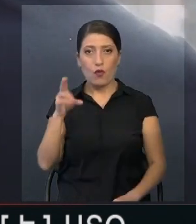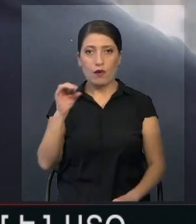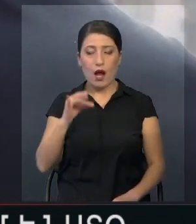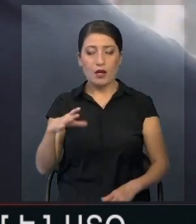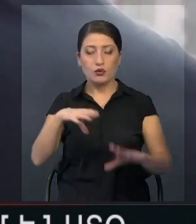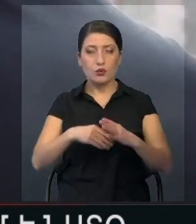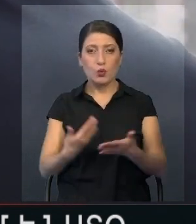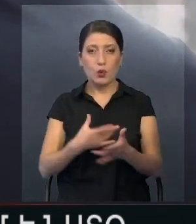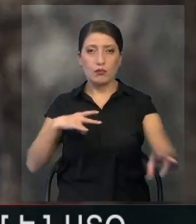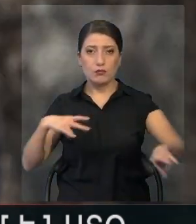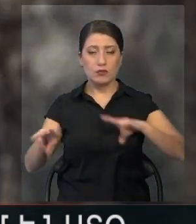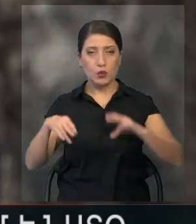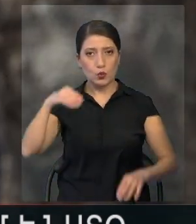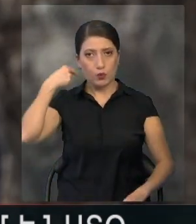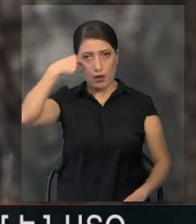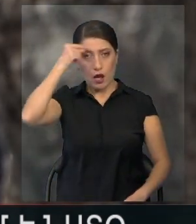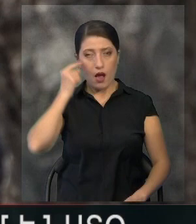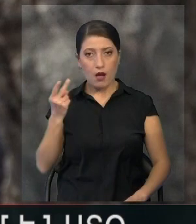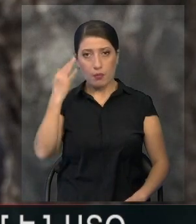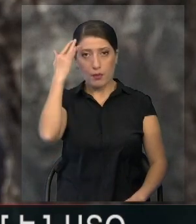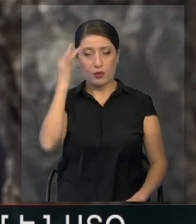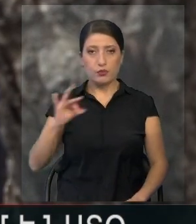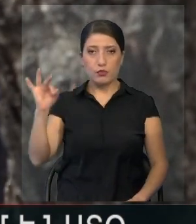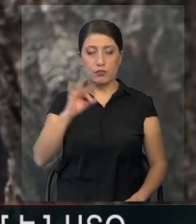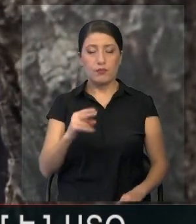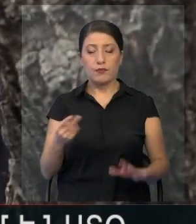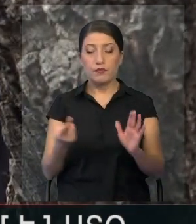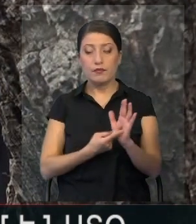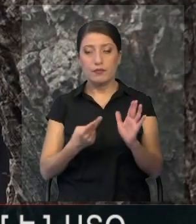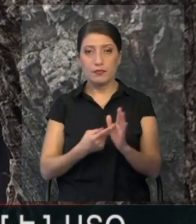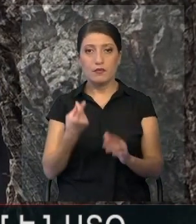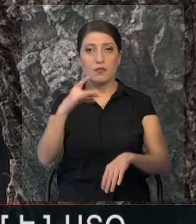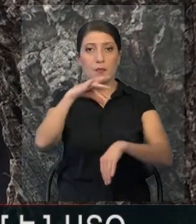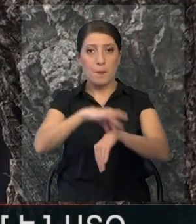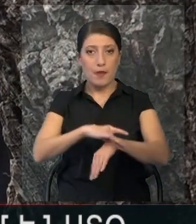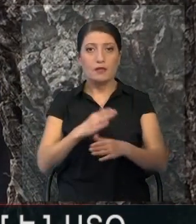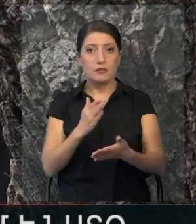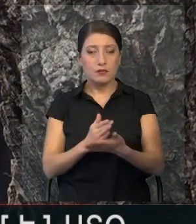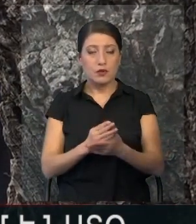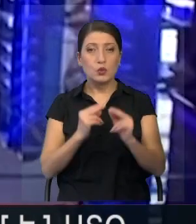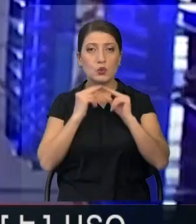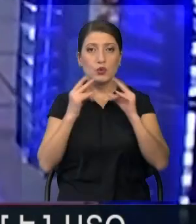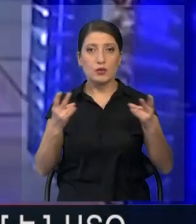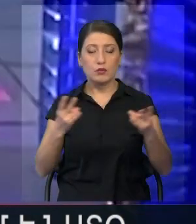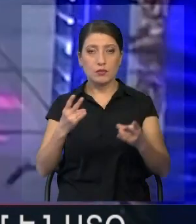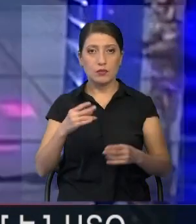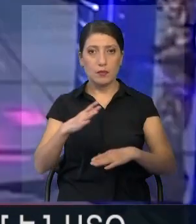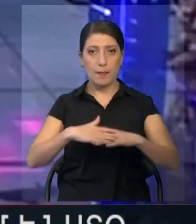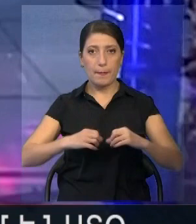սադրանքների գնալու թուրք-ադրբեջանական տանդեմի մտադրության մասին վկայող եւս մեկ փաստի վրա են ուշադրություն հրավիրում